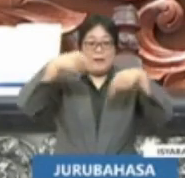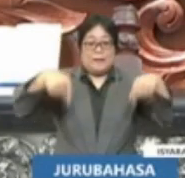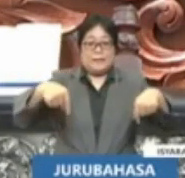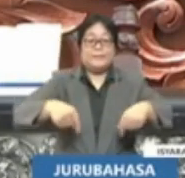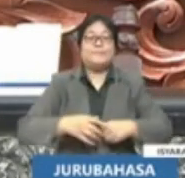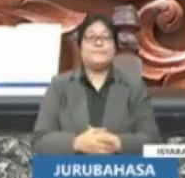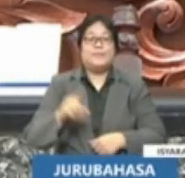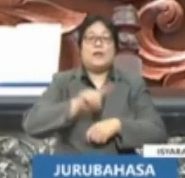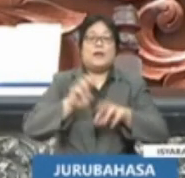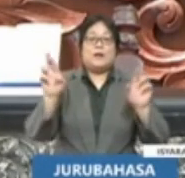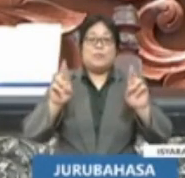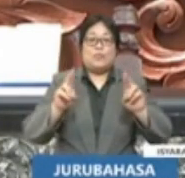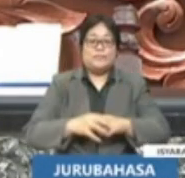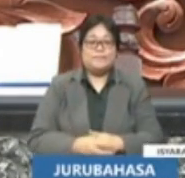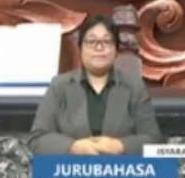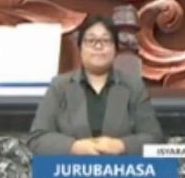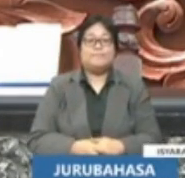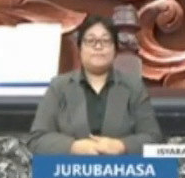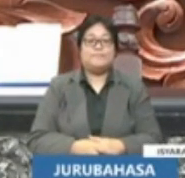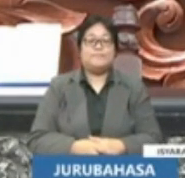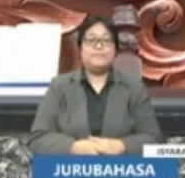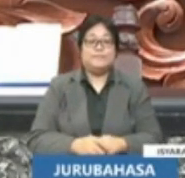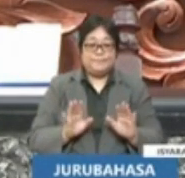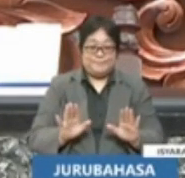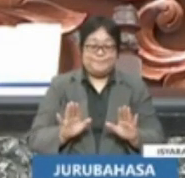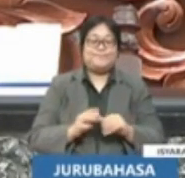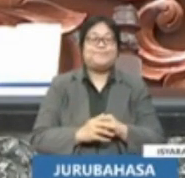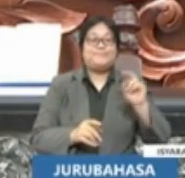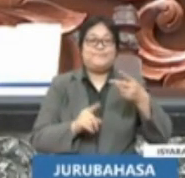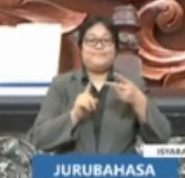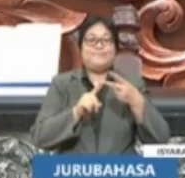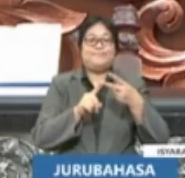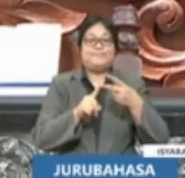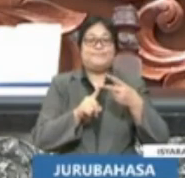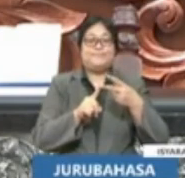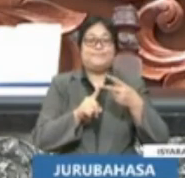ini, hari Rabu. Ya. Okey. Kedua,